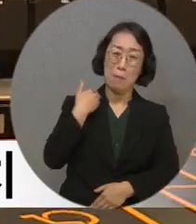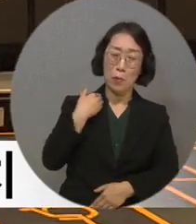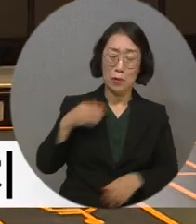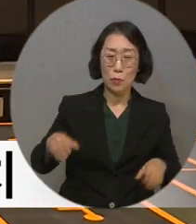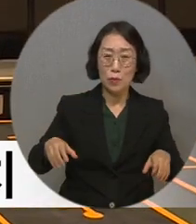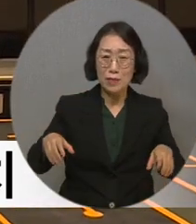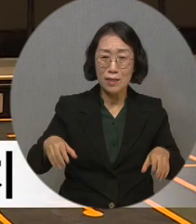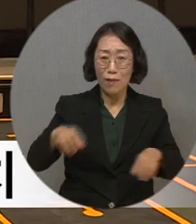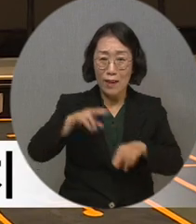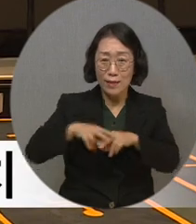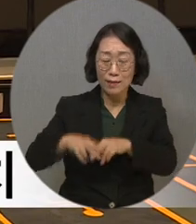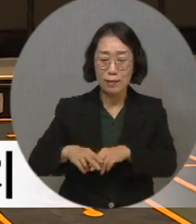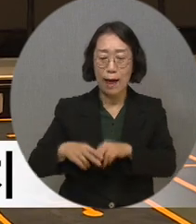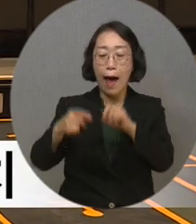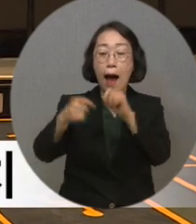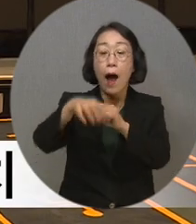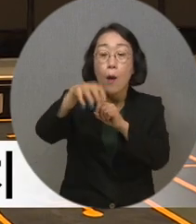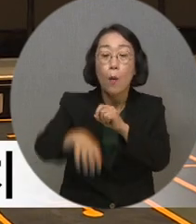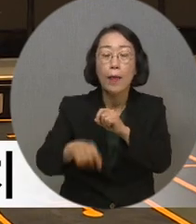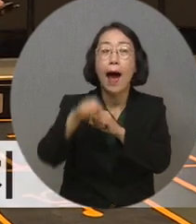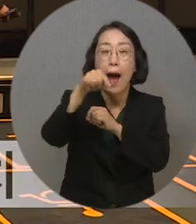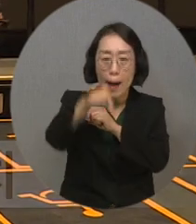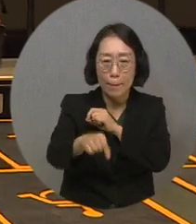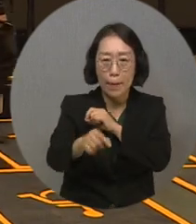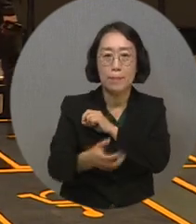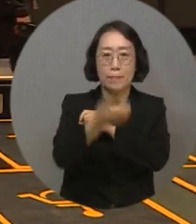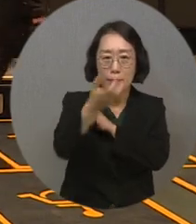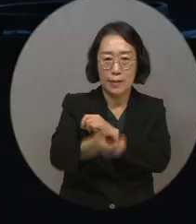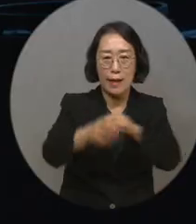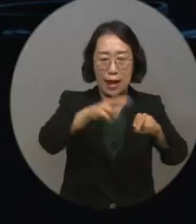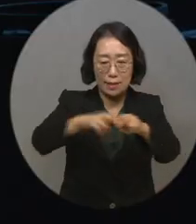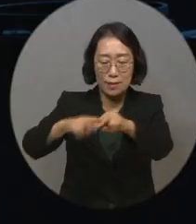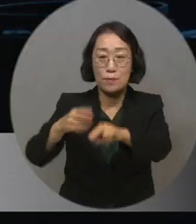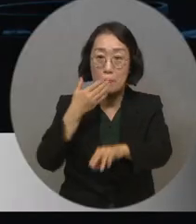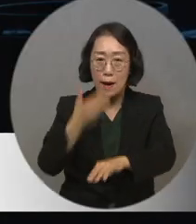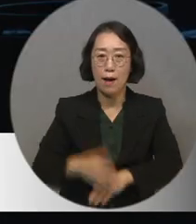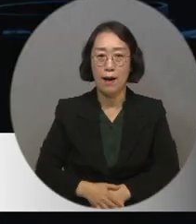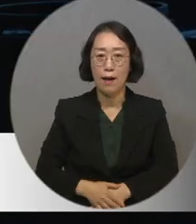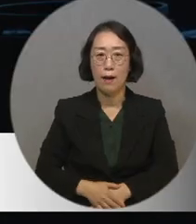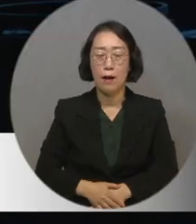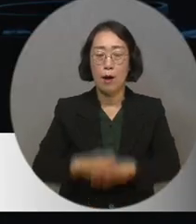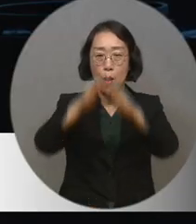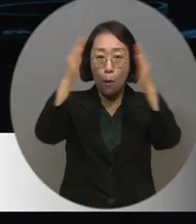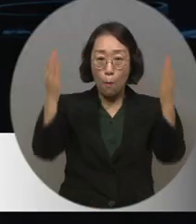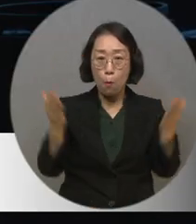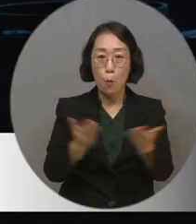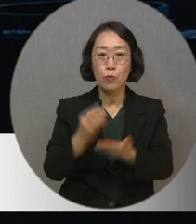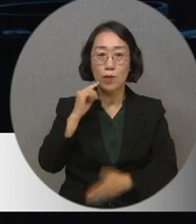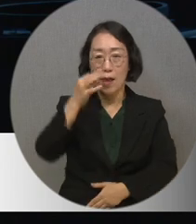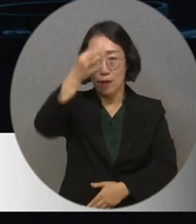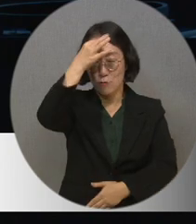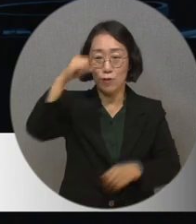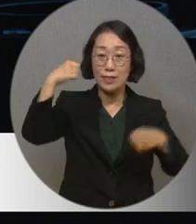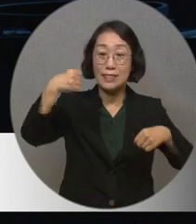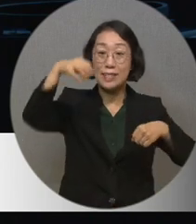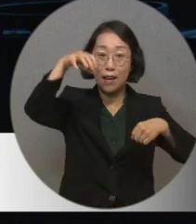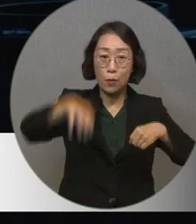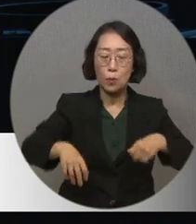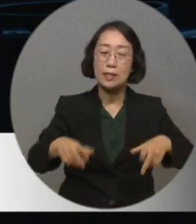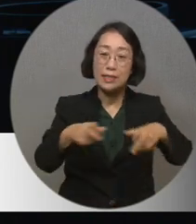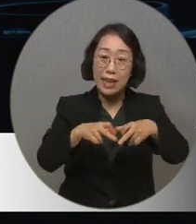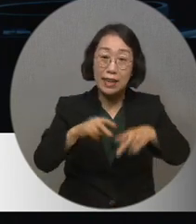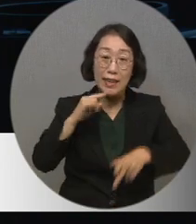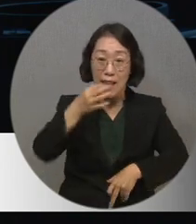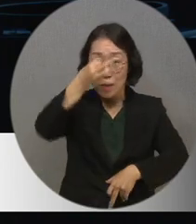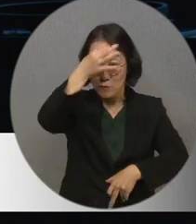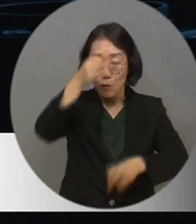휠체어석을 1층 가장 앞줄에 배치한 점도 눈에 띕니다. 모두 예술극장은 장애 예술인